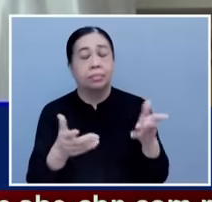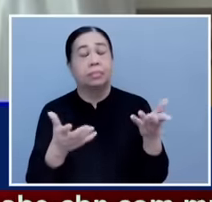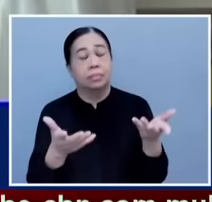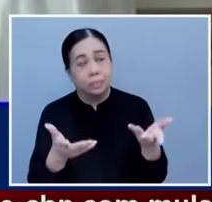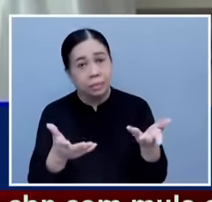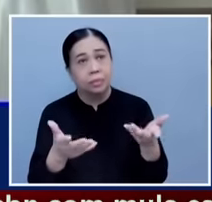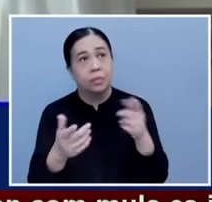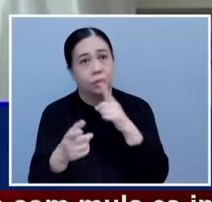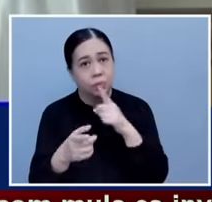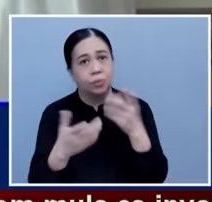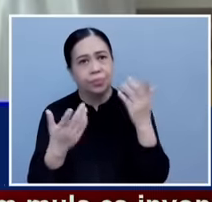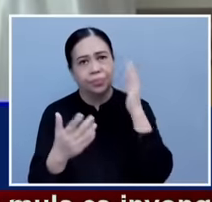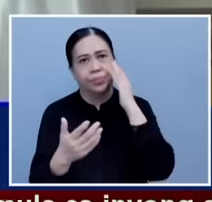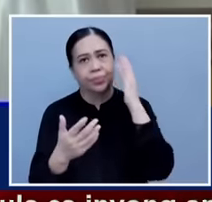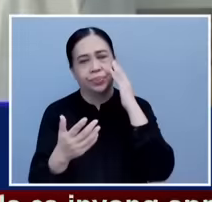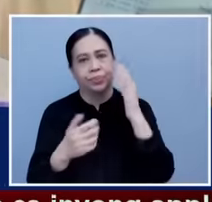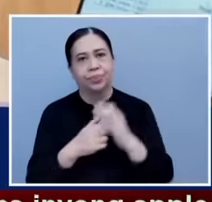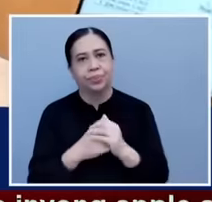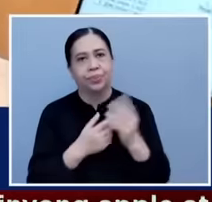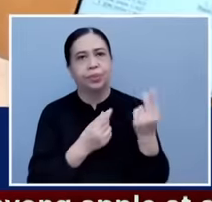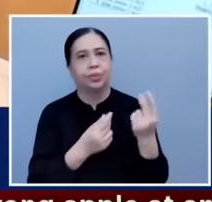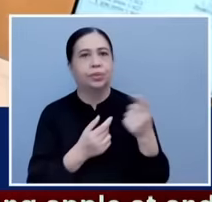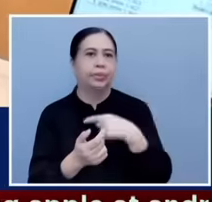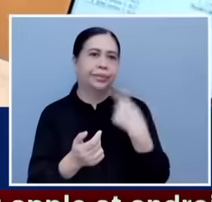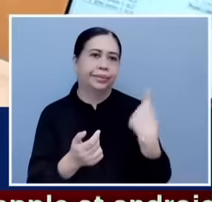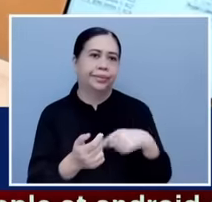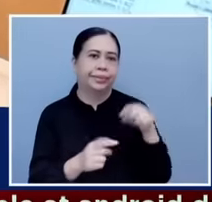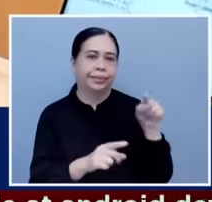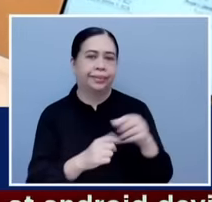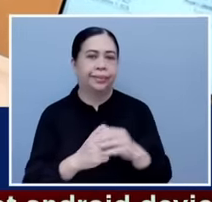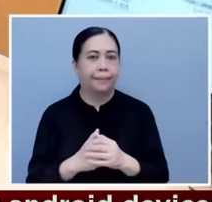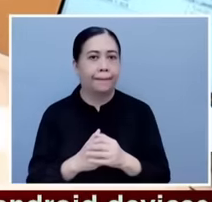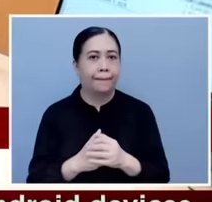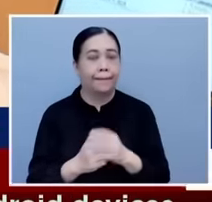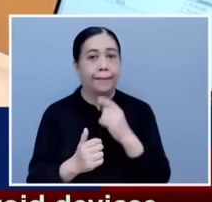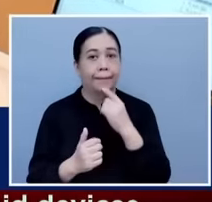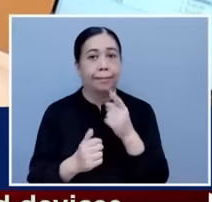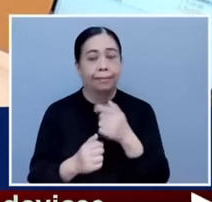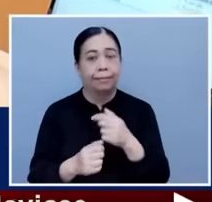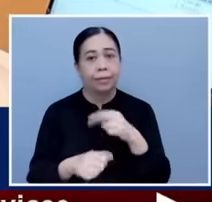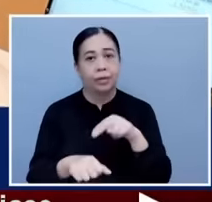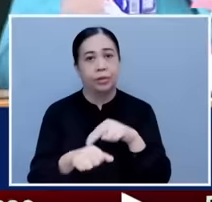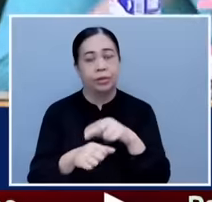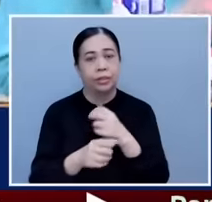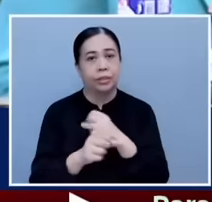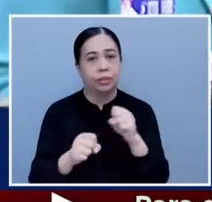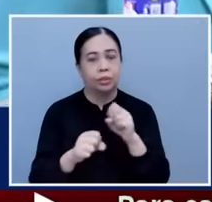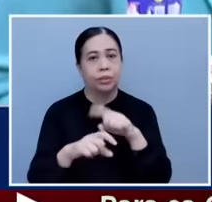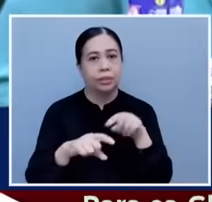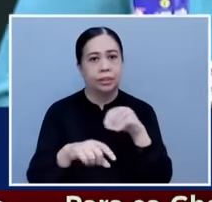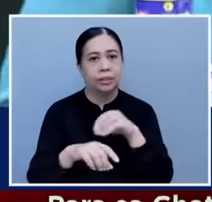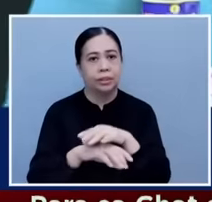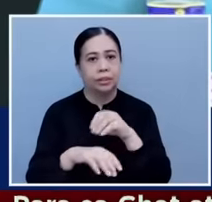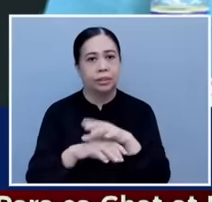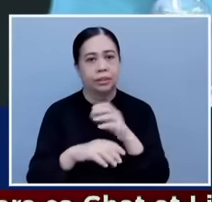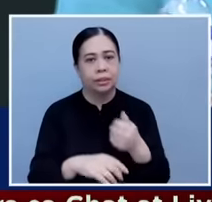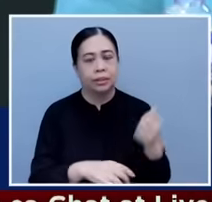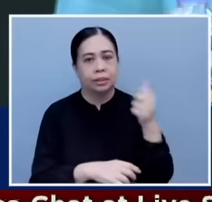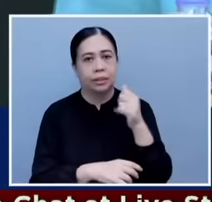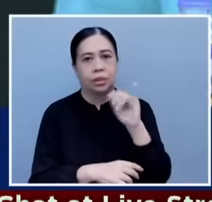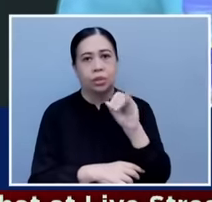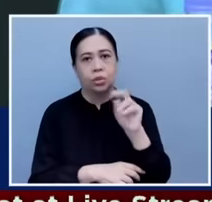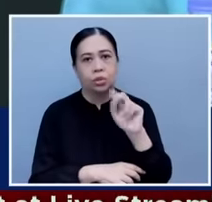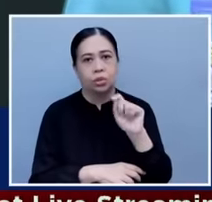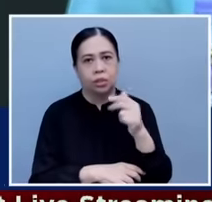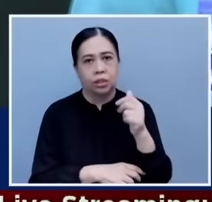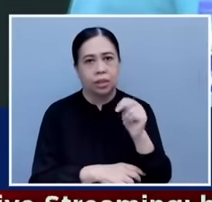the playbook of China. Before, sinita naman ni National Security Council Assistant Director General Jonathan Malaya ang